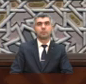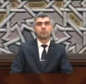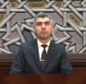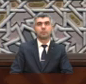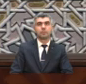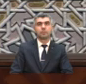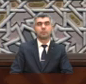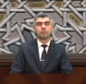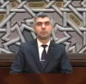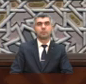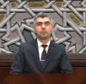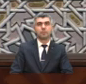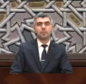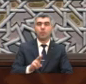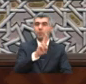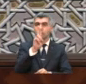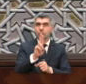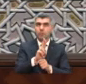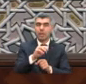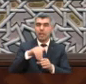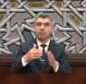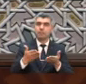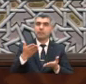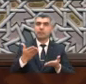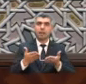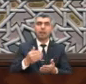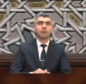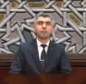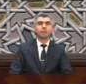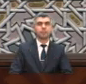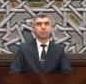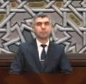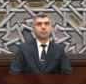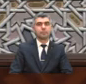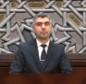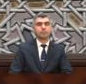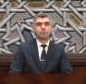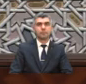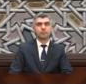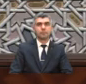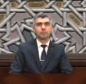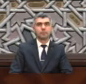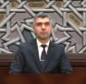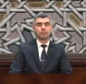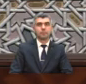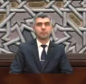فليتفضل أحد واضعي السؤال مشكورا من الفريق الاستقلالي للوحدة والتعادلية. سيد رئيس تفضل.